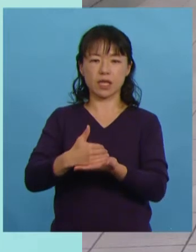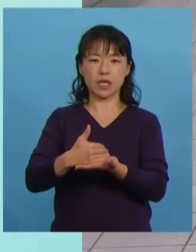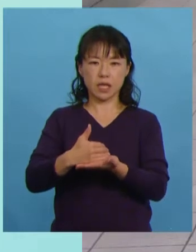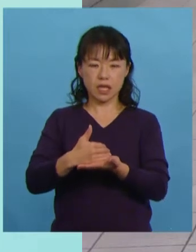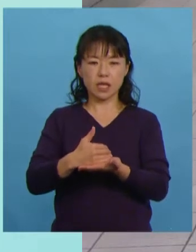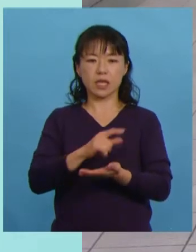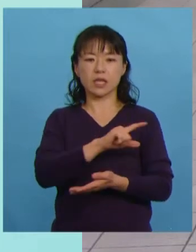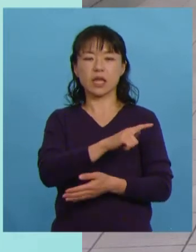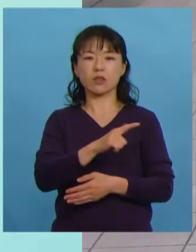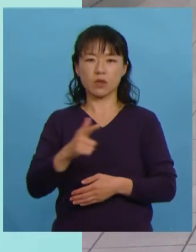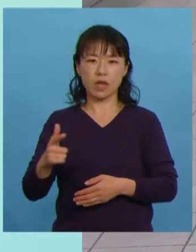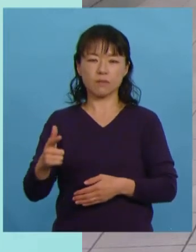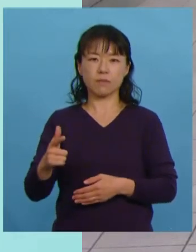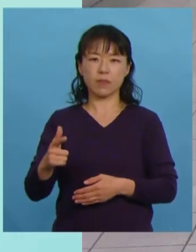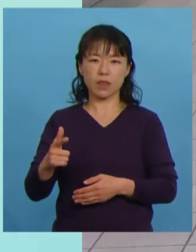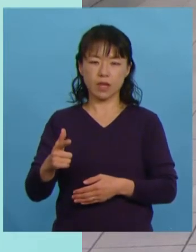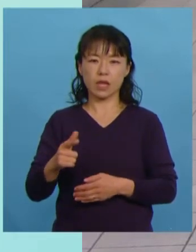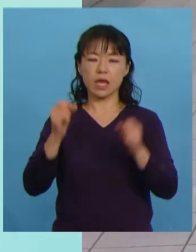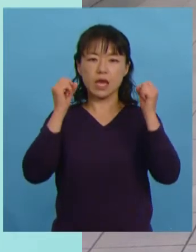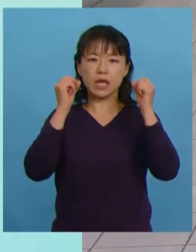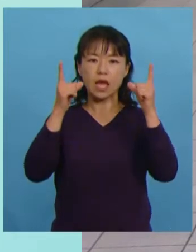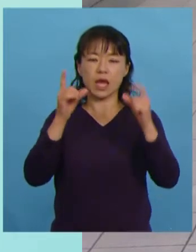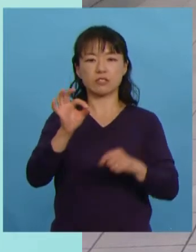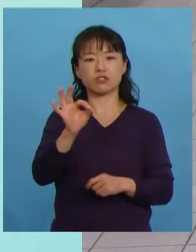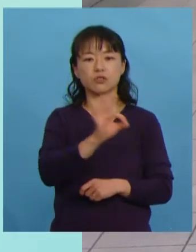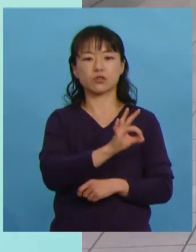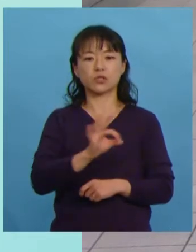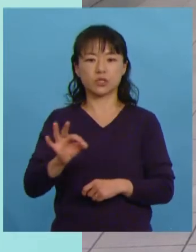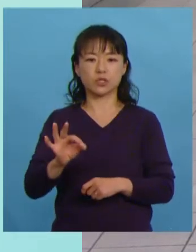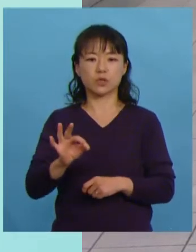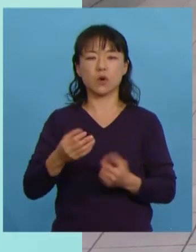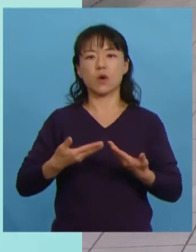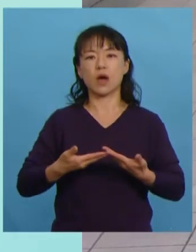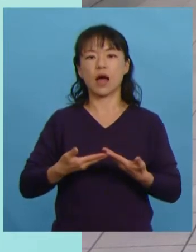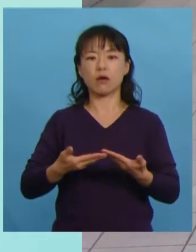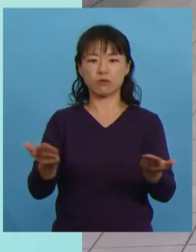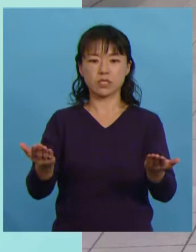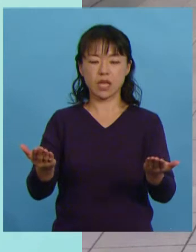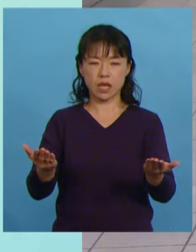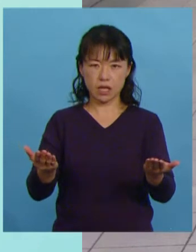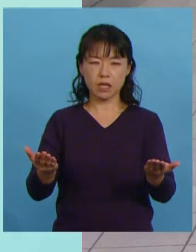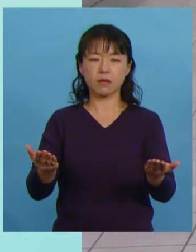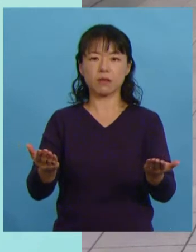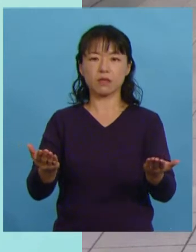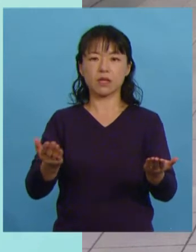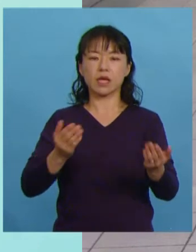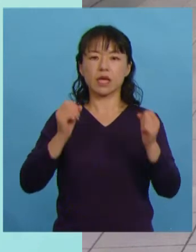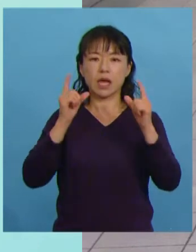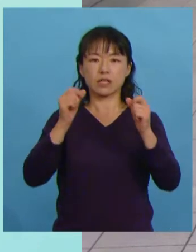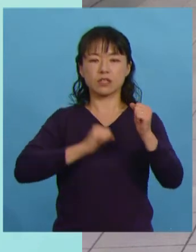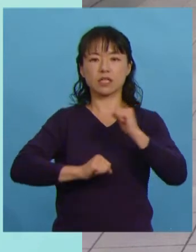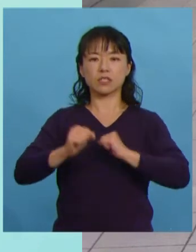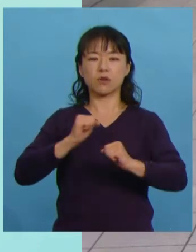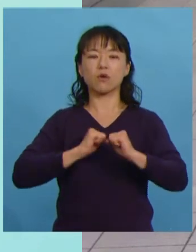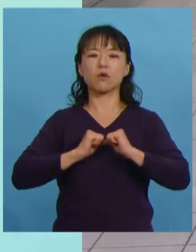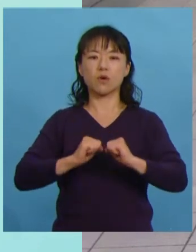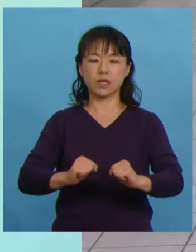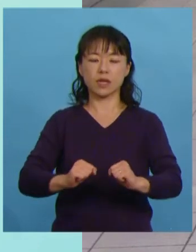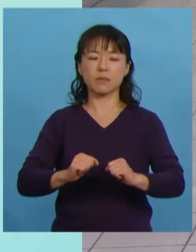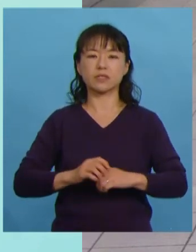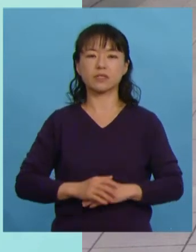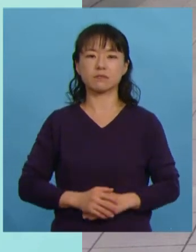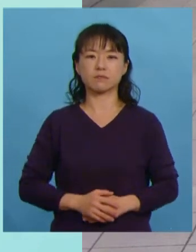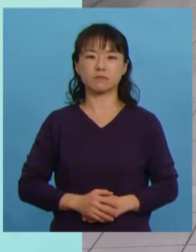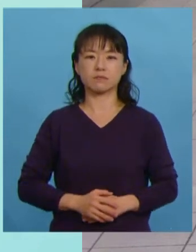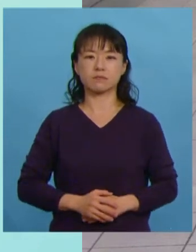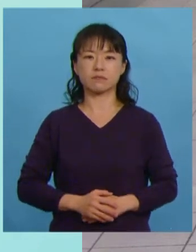市内の商業施設など12箇所でメモ帳やカイロなどの啓発グッズを配布して市民の皆さんに広く街頭啓発を行います